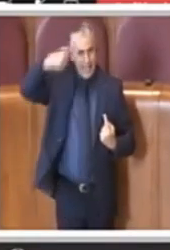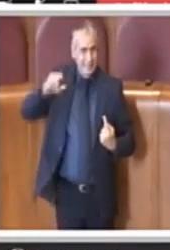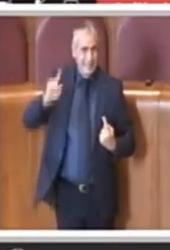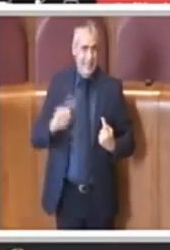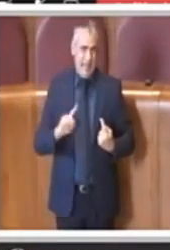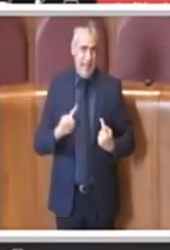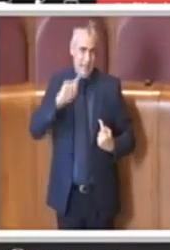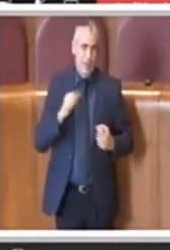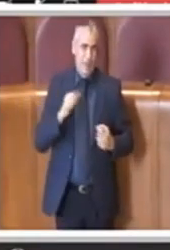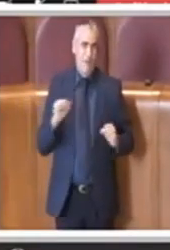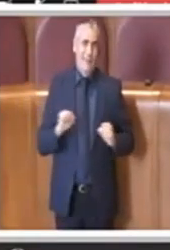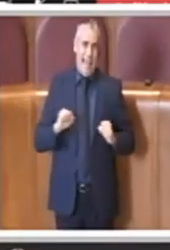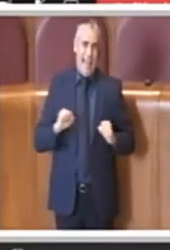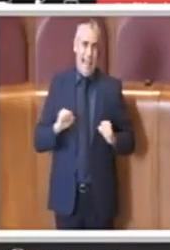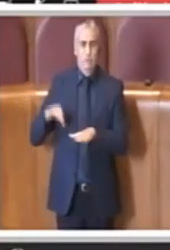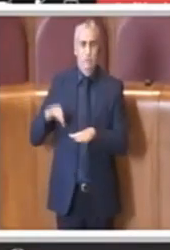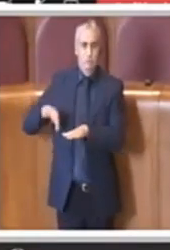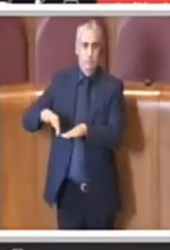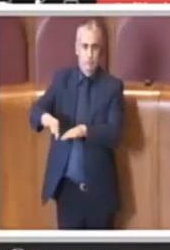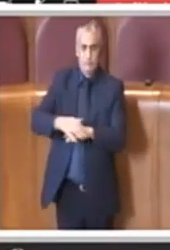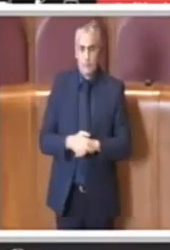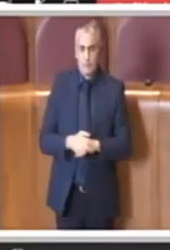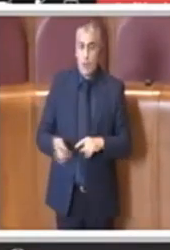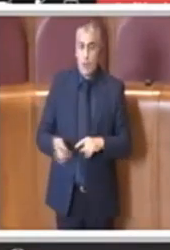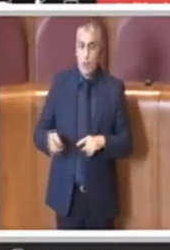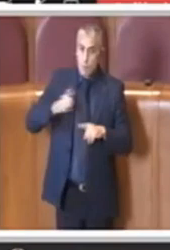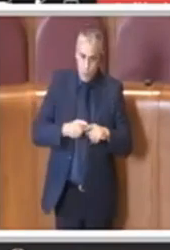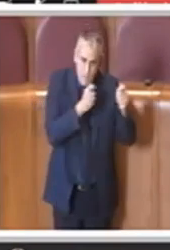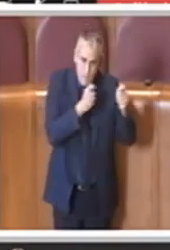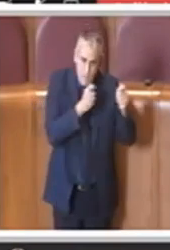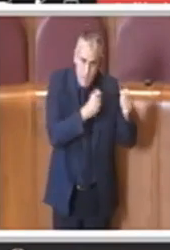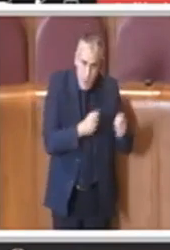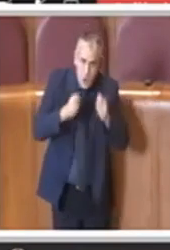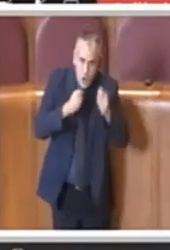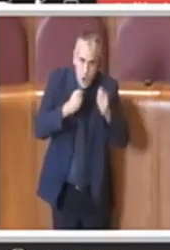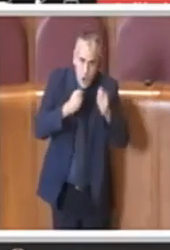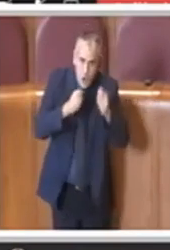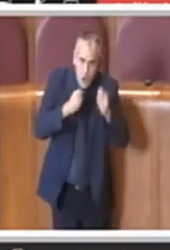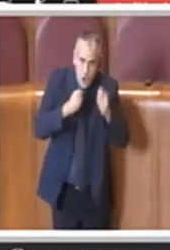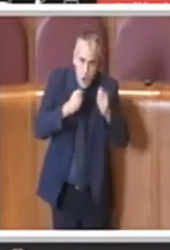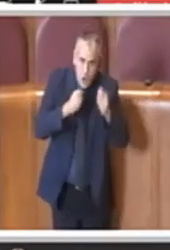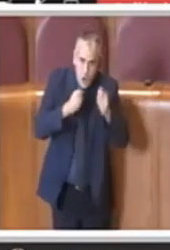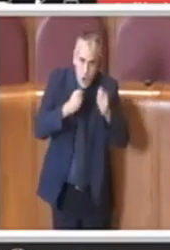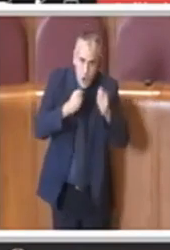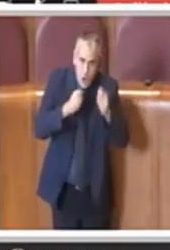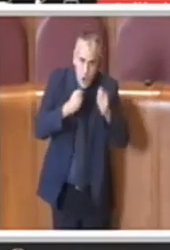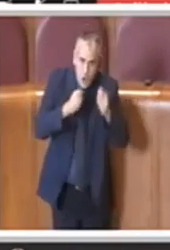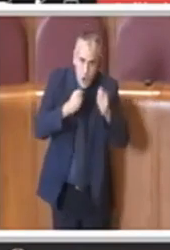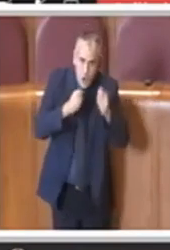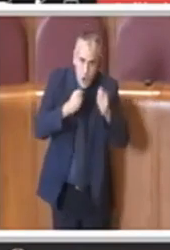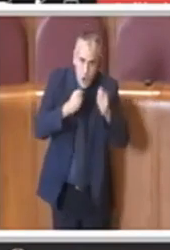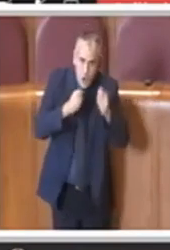freddi. E si è eseguito un monitoraggio delle alberature, investendo